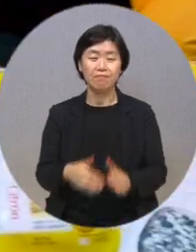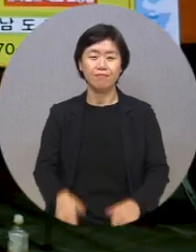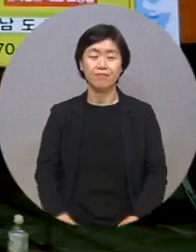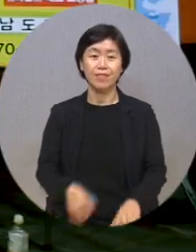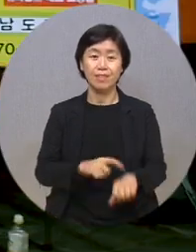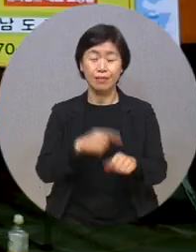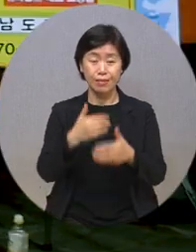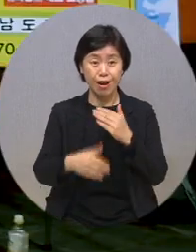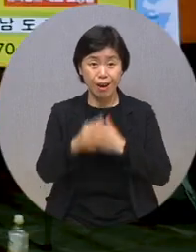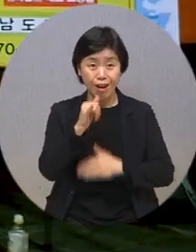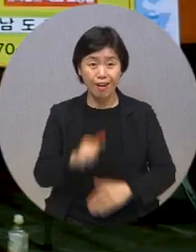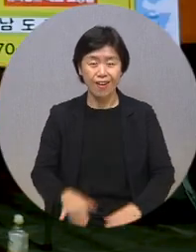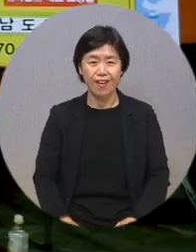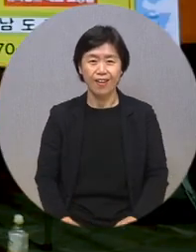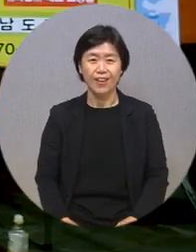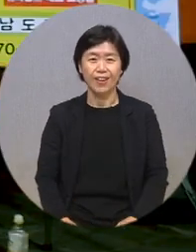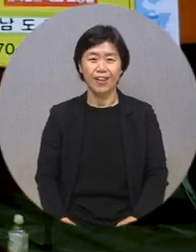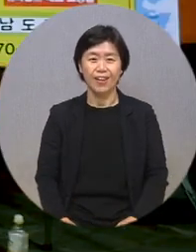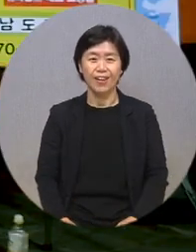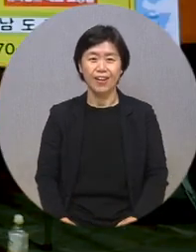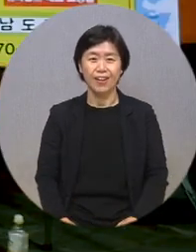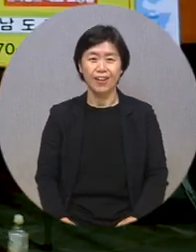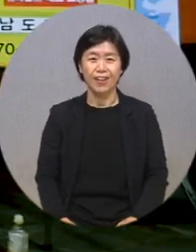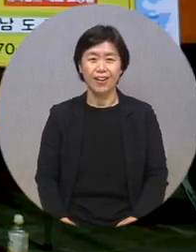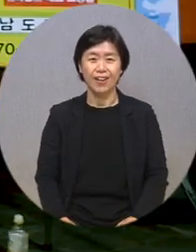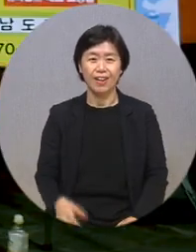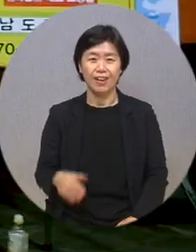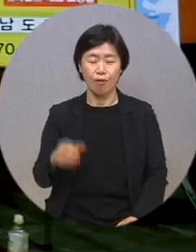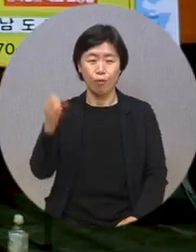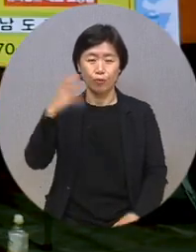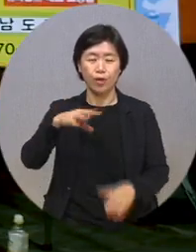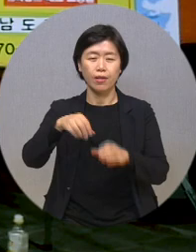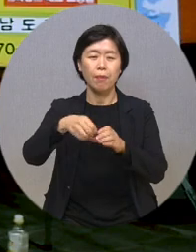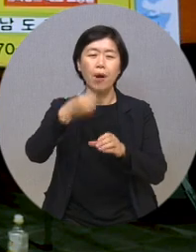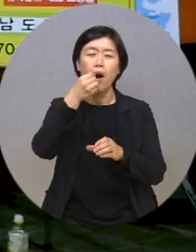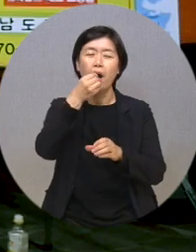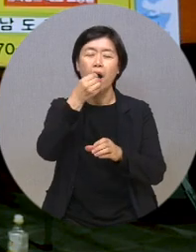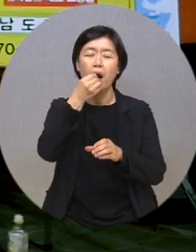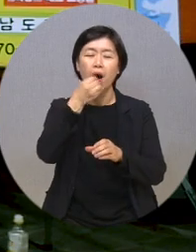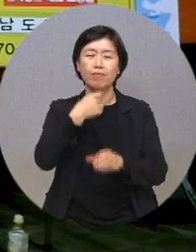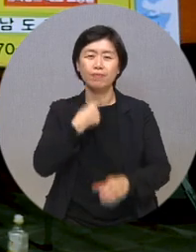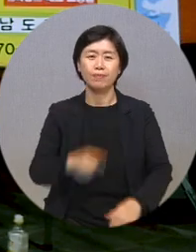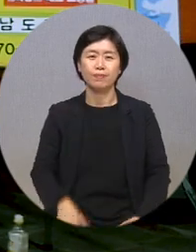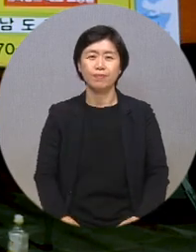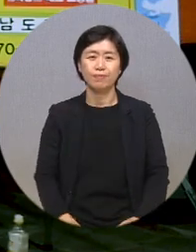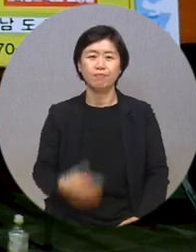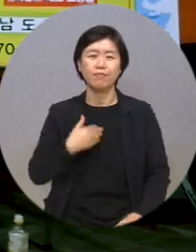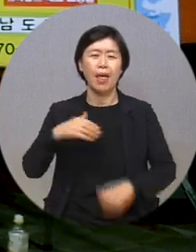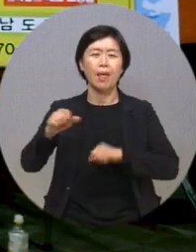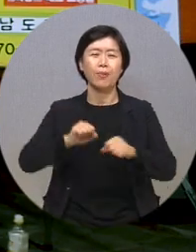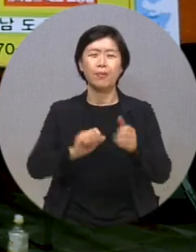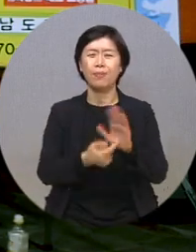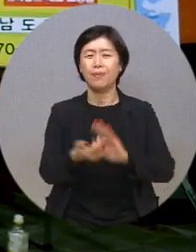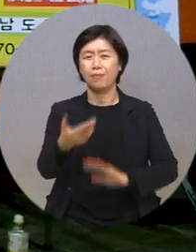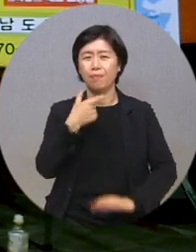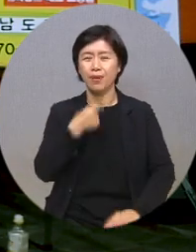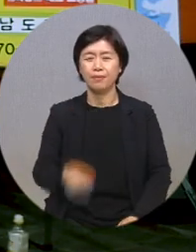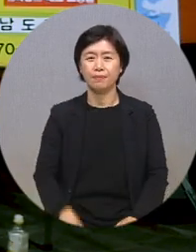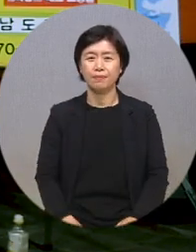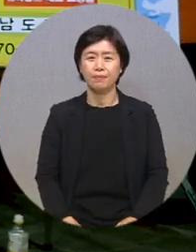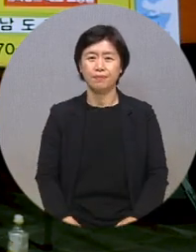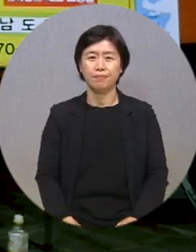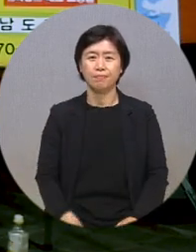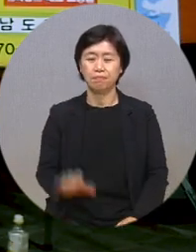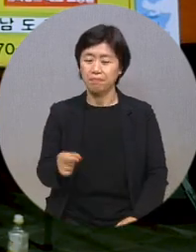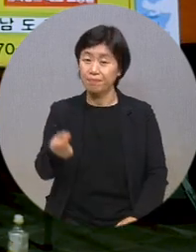더 있어요. 저 맞춰요 지금. 난 먹어보려고요. 자 직접 직접 먹어보세요. 난 행동을 하고 싶어요. 행동으로. 여기 하나 넣어주세요. 아